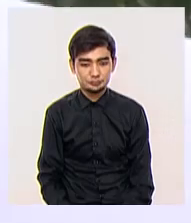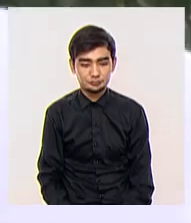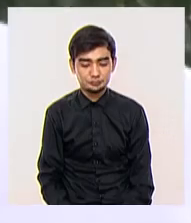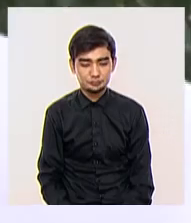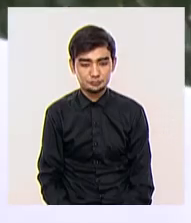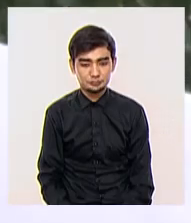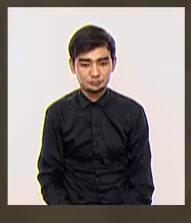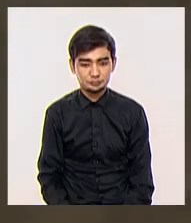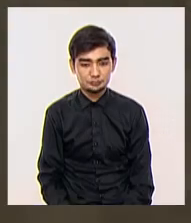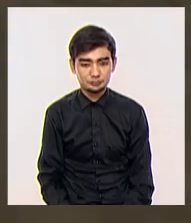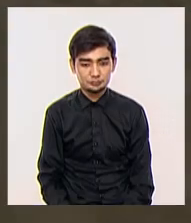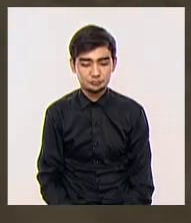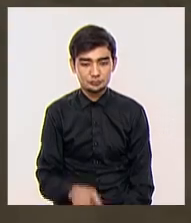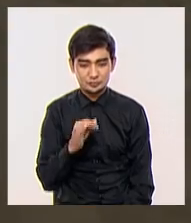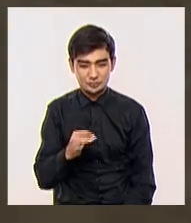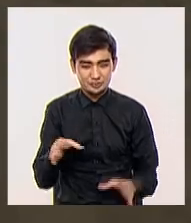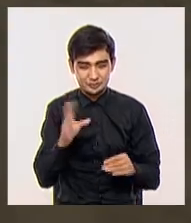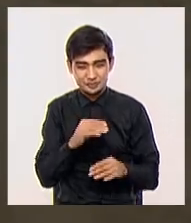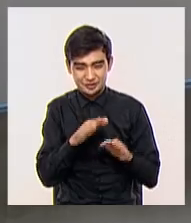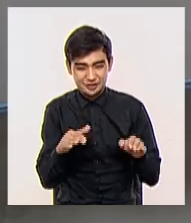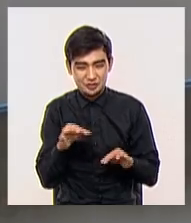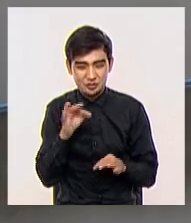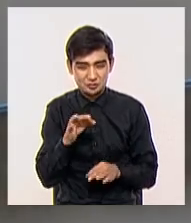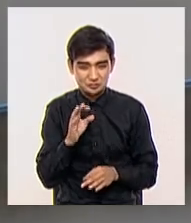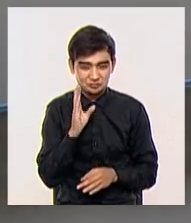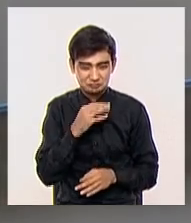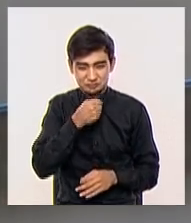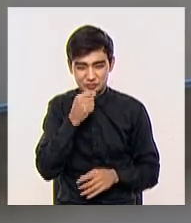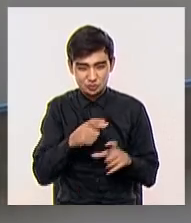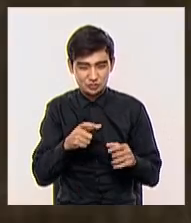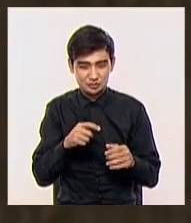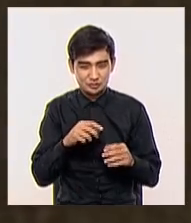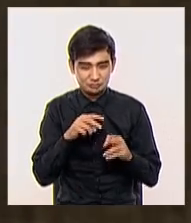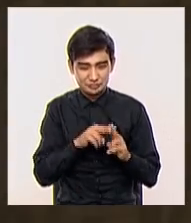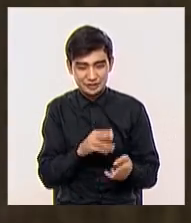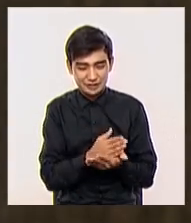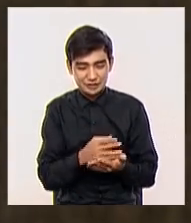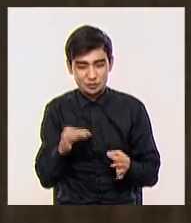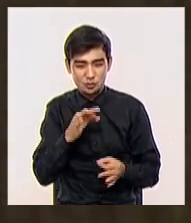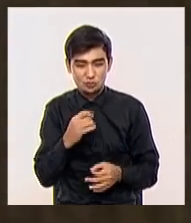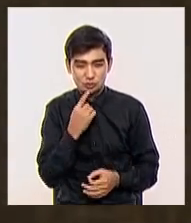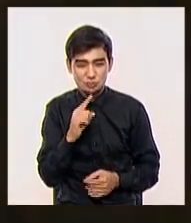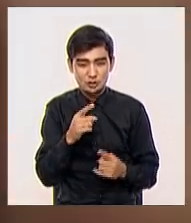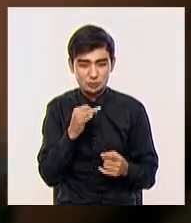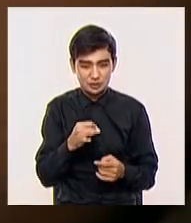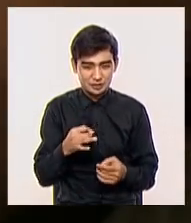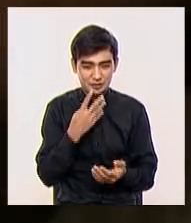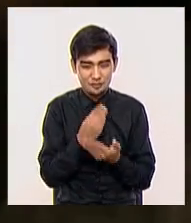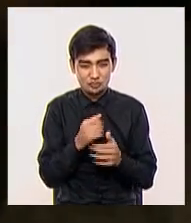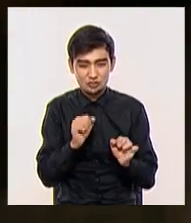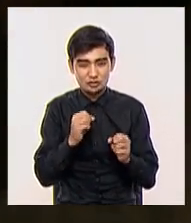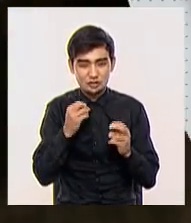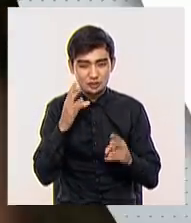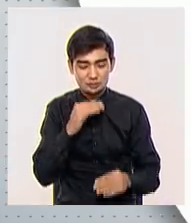Осы қалай, қашан? Бізде үлкендердің балаларға қатысты жасаған ұятсыз әрекеттерін дәлелдеу неге қиын, бүлдіршіндерді жақындарынан қалай